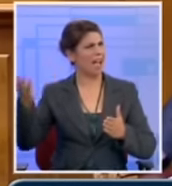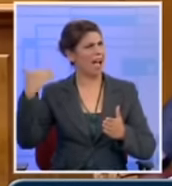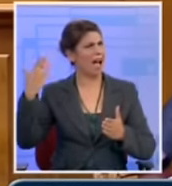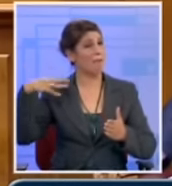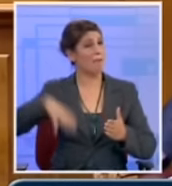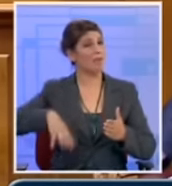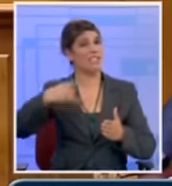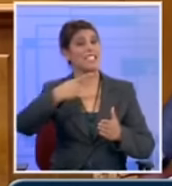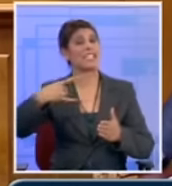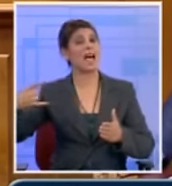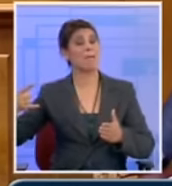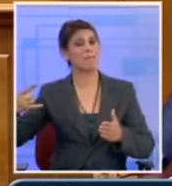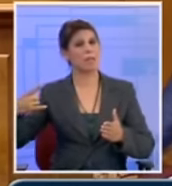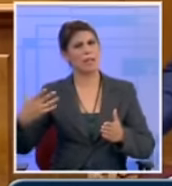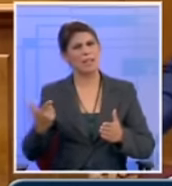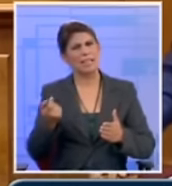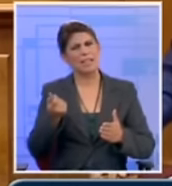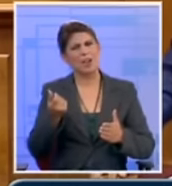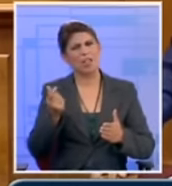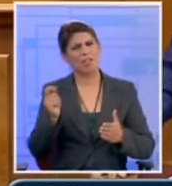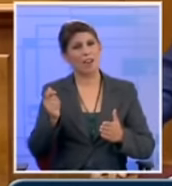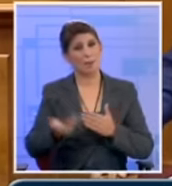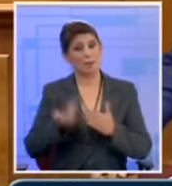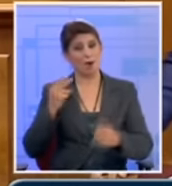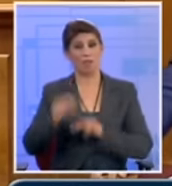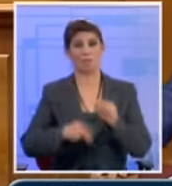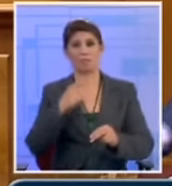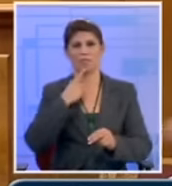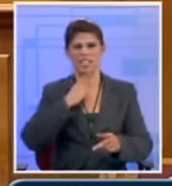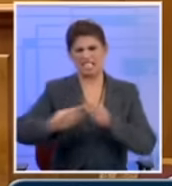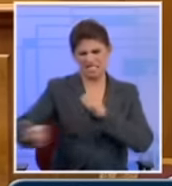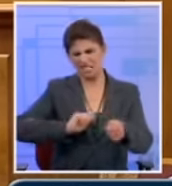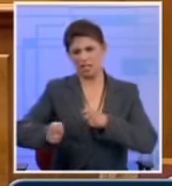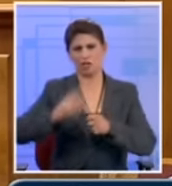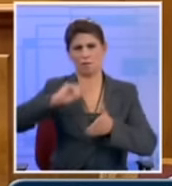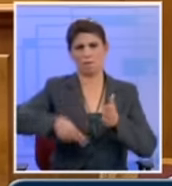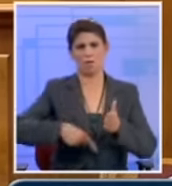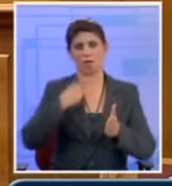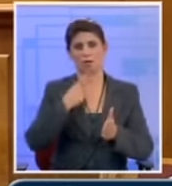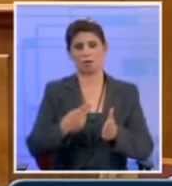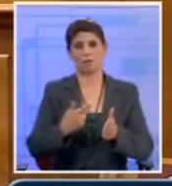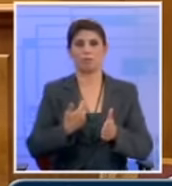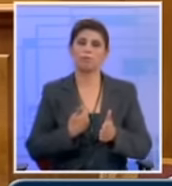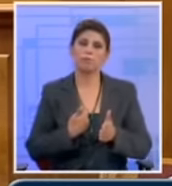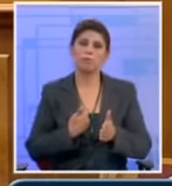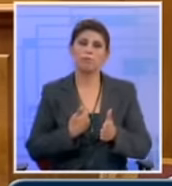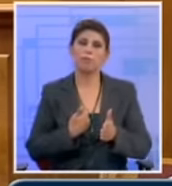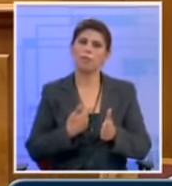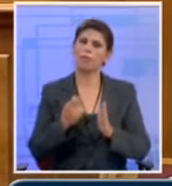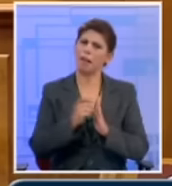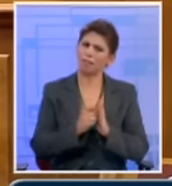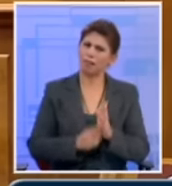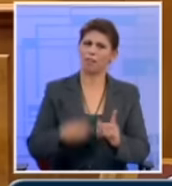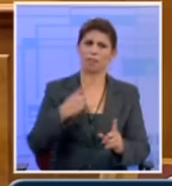Ζαπίου. Ή με ένα μικρό διάλειμμα προεκλογικά που λέγατε ότι σχίζεται τα μνημόνια. Εγώ καταγράφω στα θετικά παρόλα